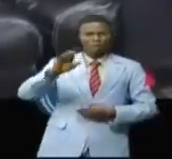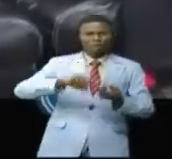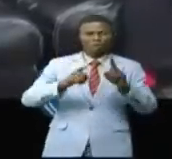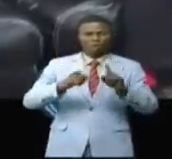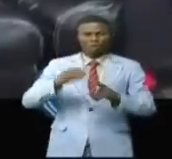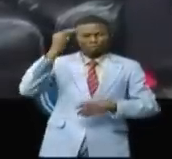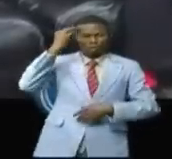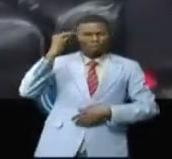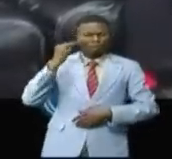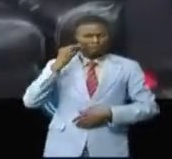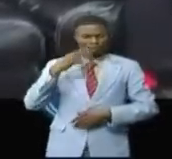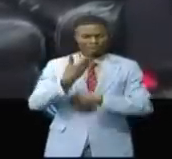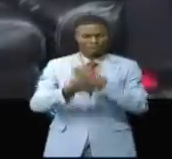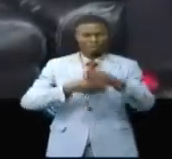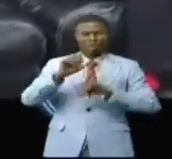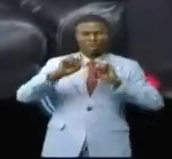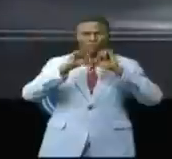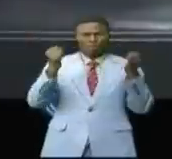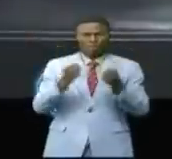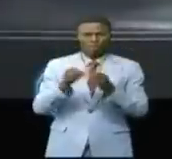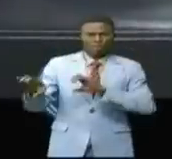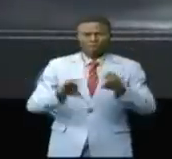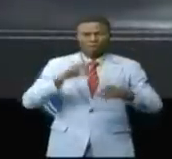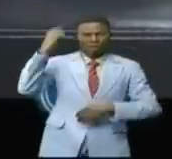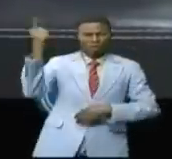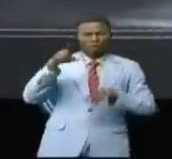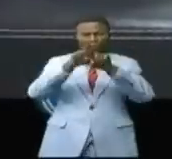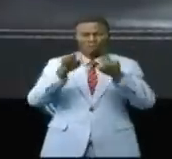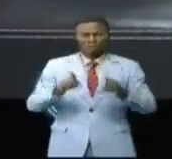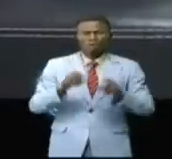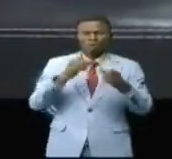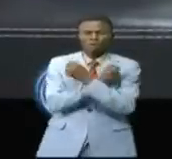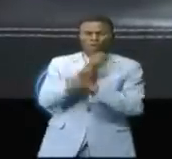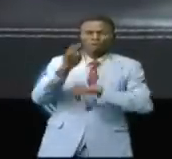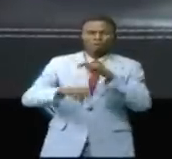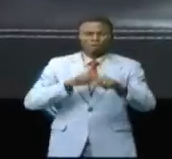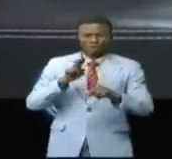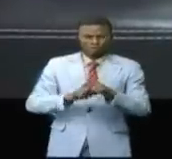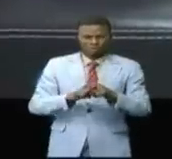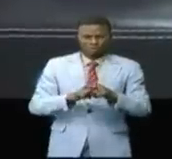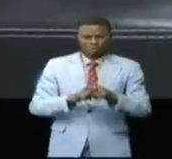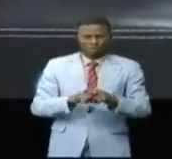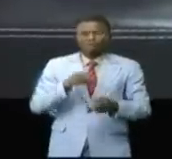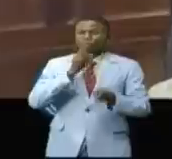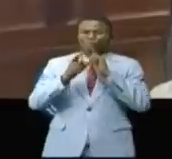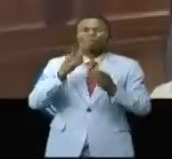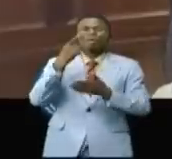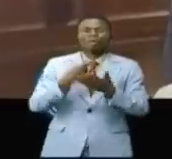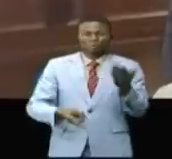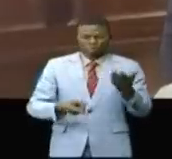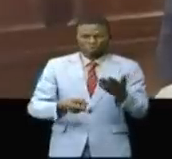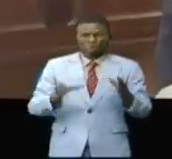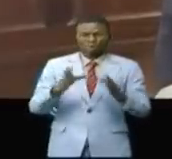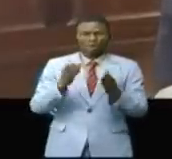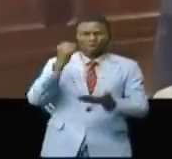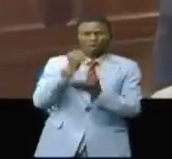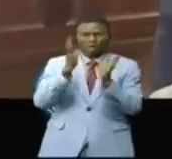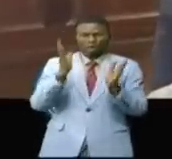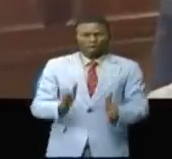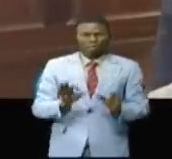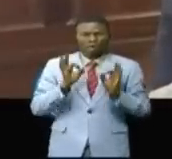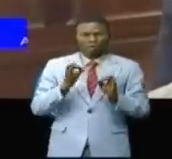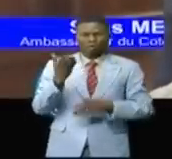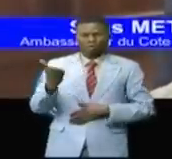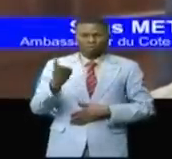me affaires sociales action humanitaire et solidarité nationale les contours de leurs échanges avec l'ambassadeur si l'as